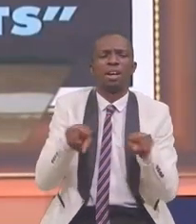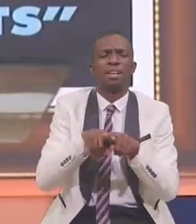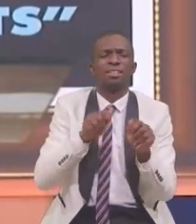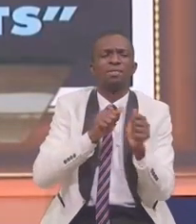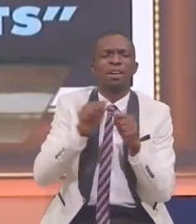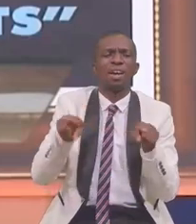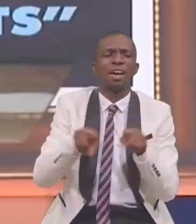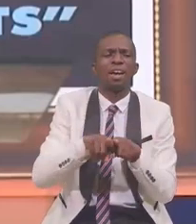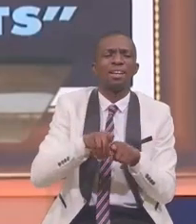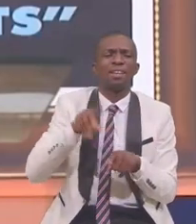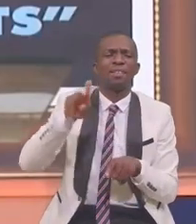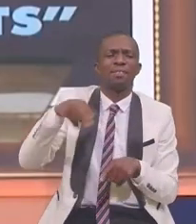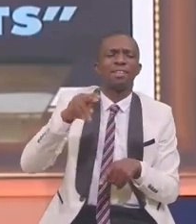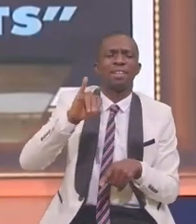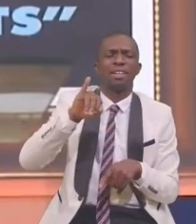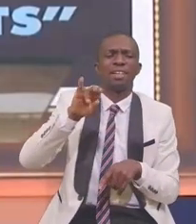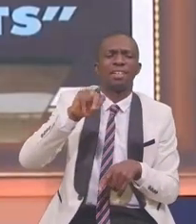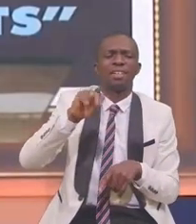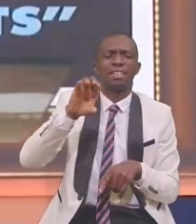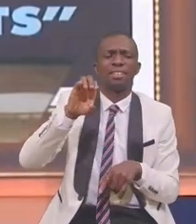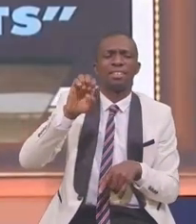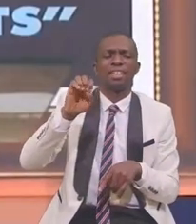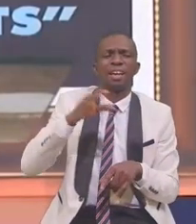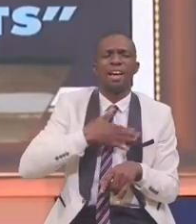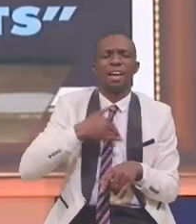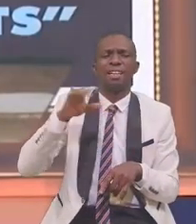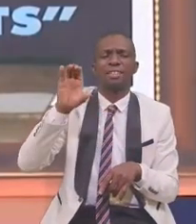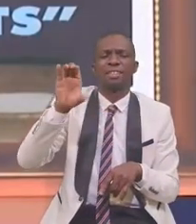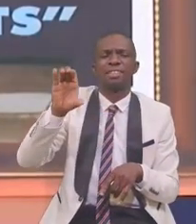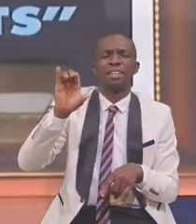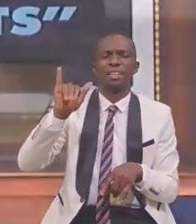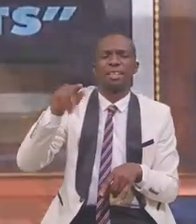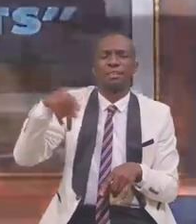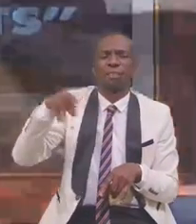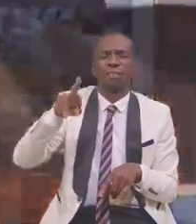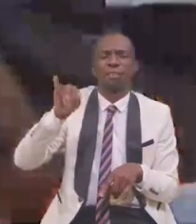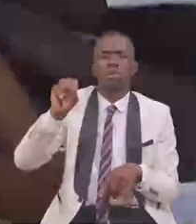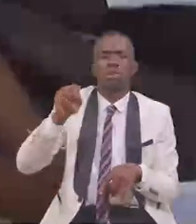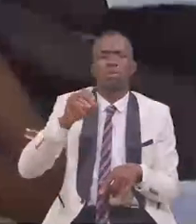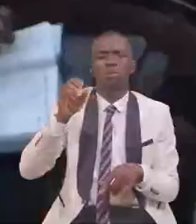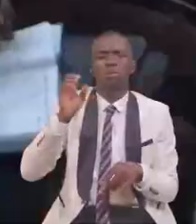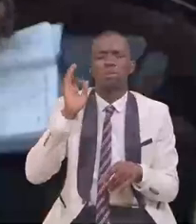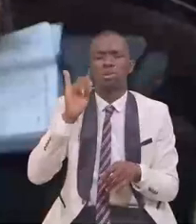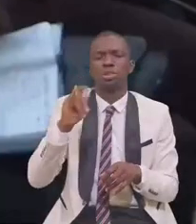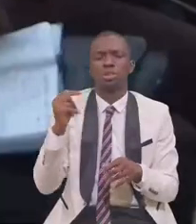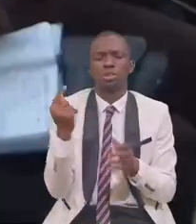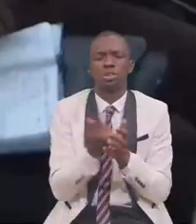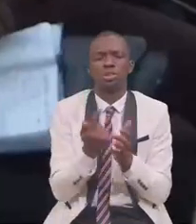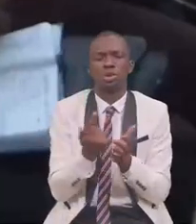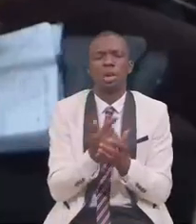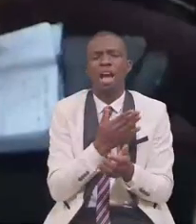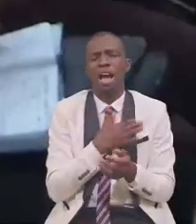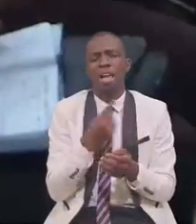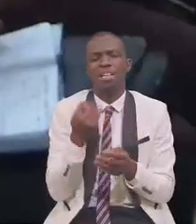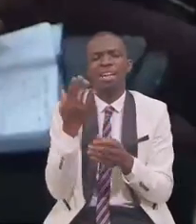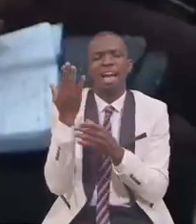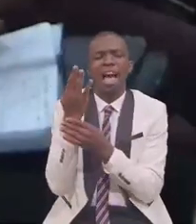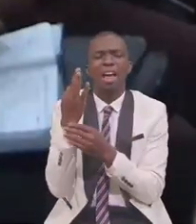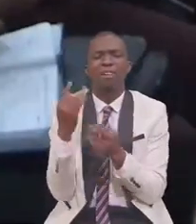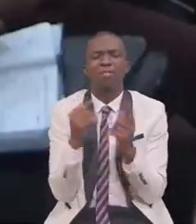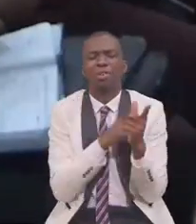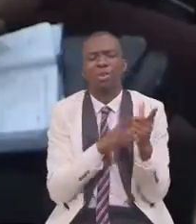Juifs. Et le verset 21 dit, « La main du Seigneur était avec eux, et un grand nombre de